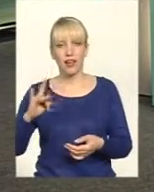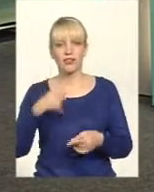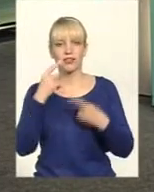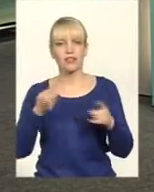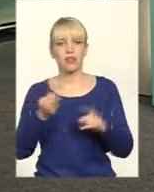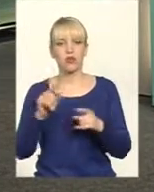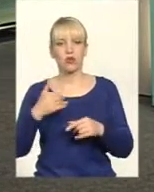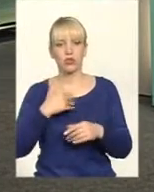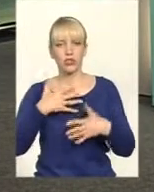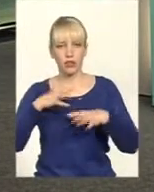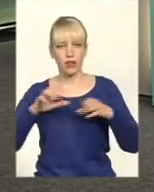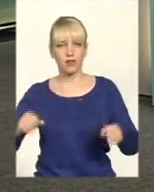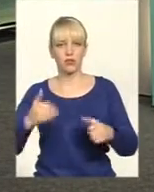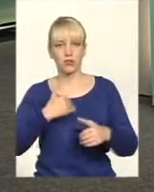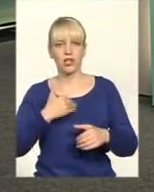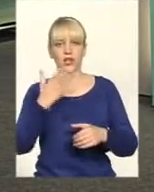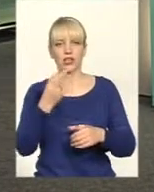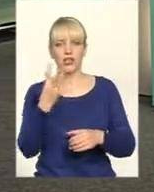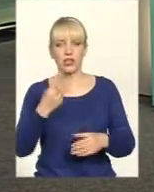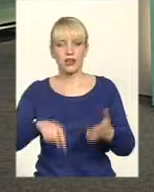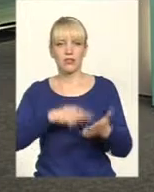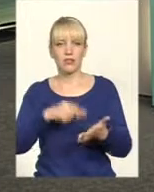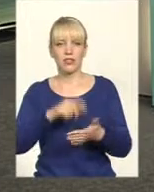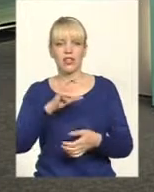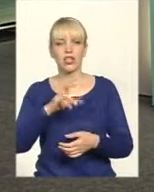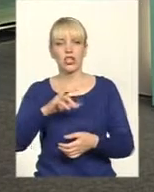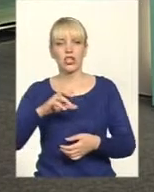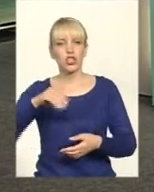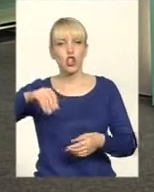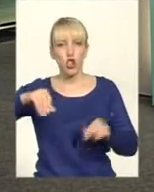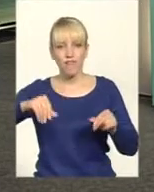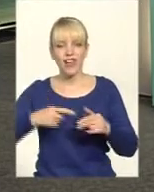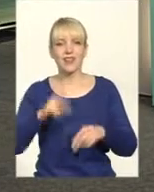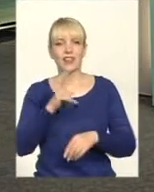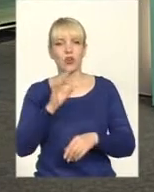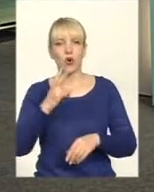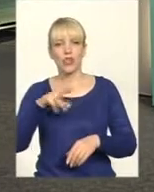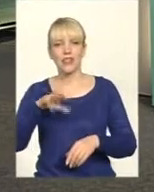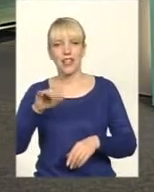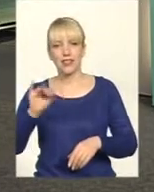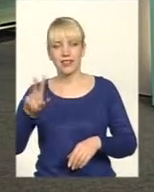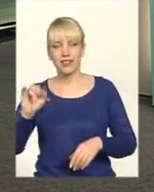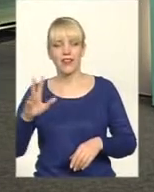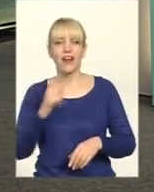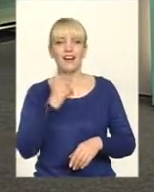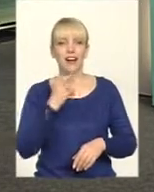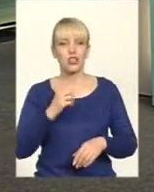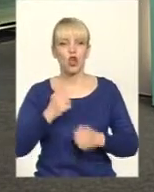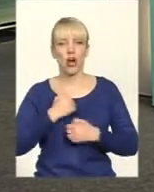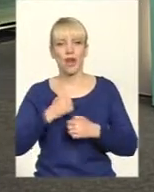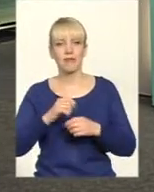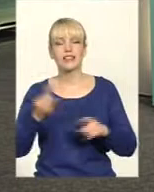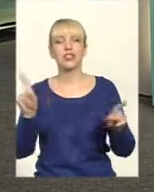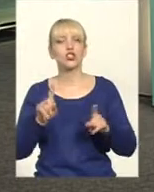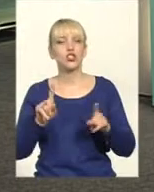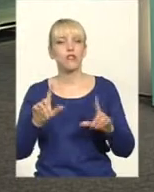свої наміри захопити ще три міста – Слов'янськ, Костянтинівку та Красноармійськ на Донеччині. То що ж відбувається?